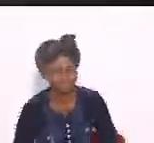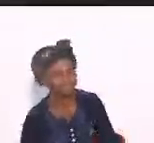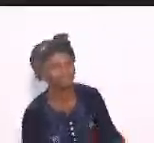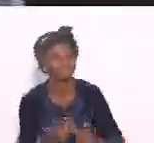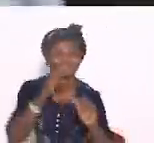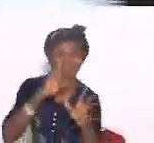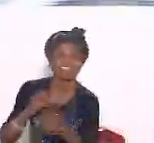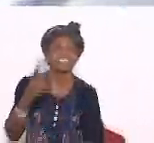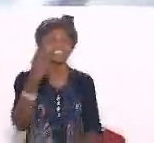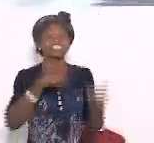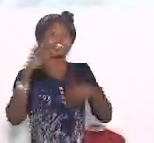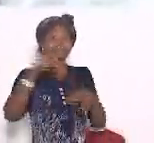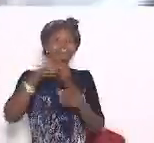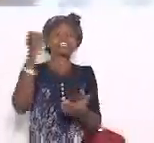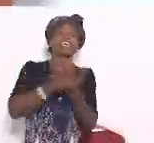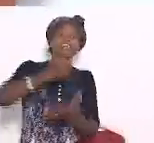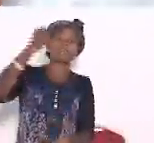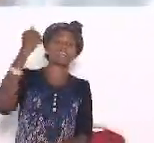wa